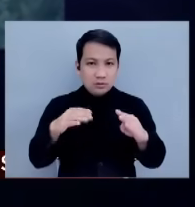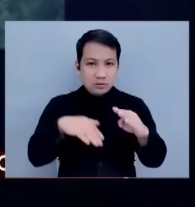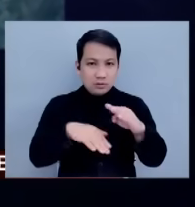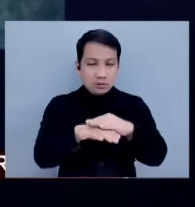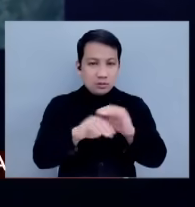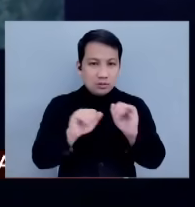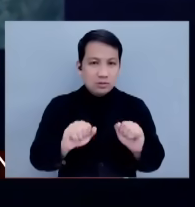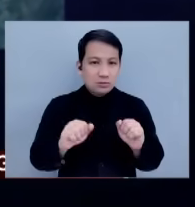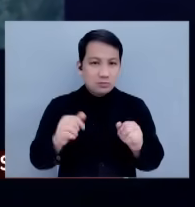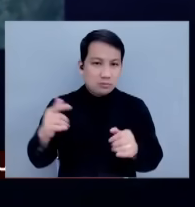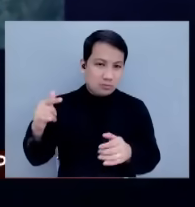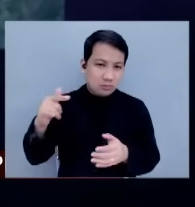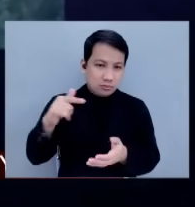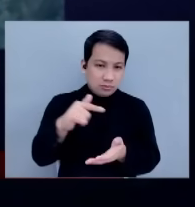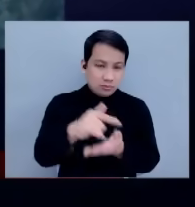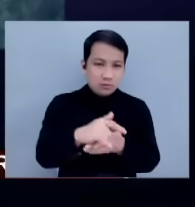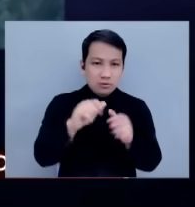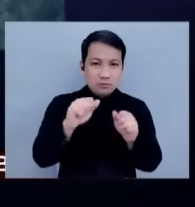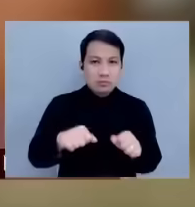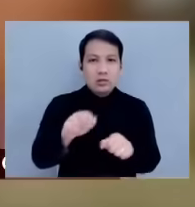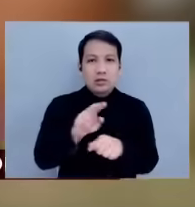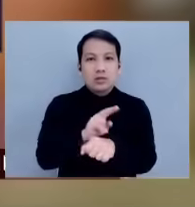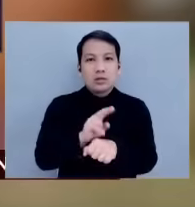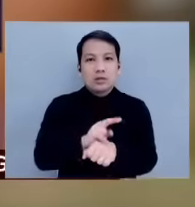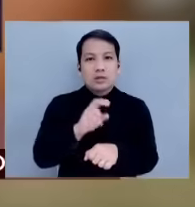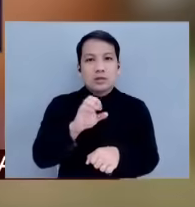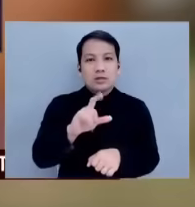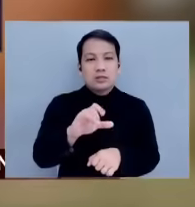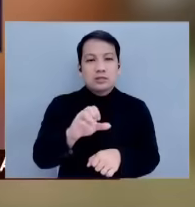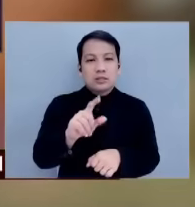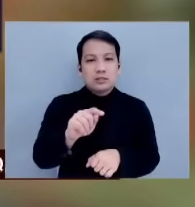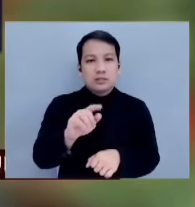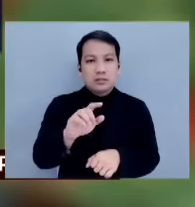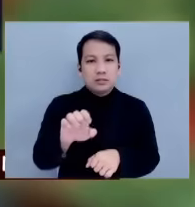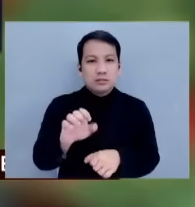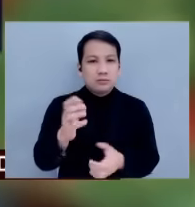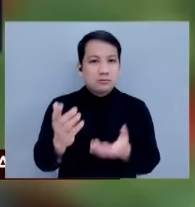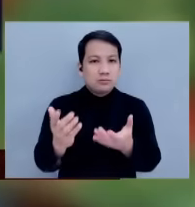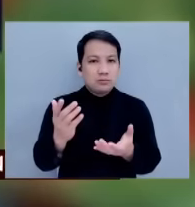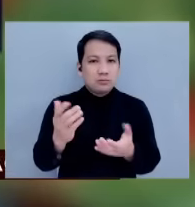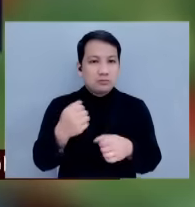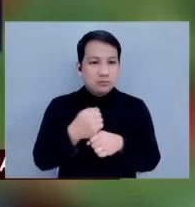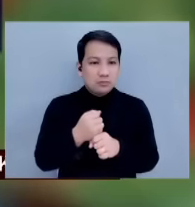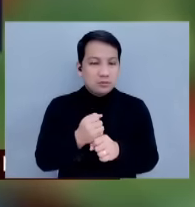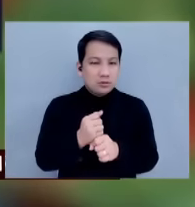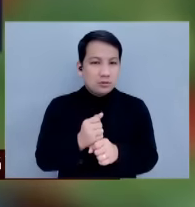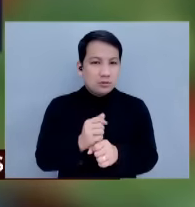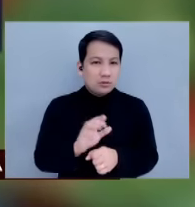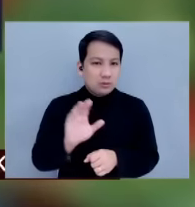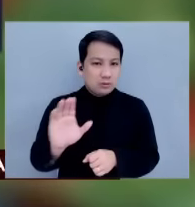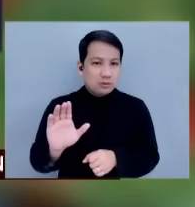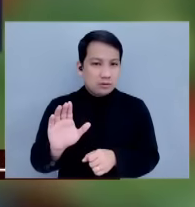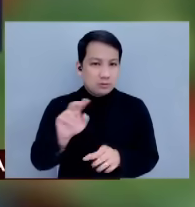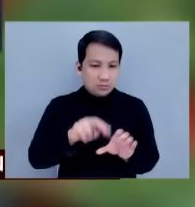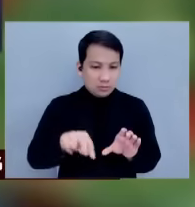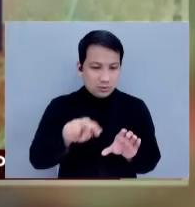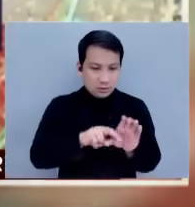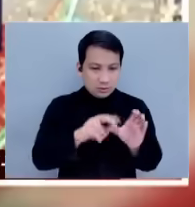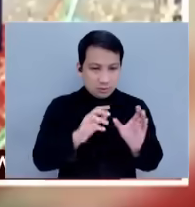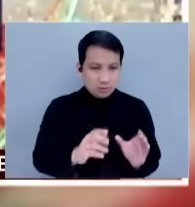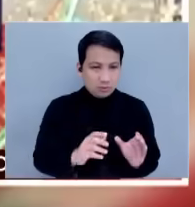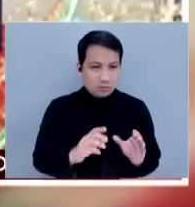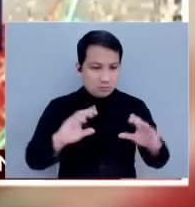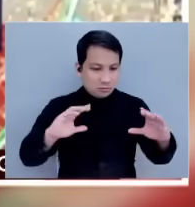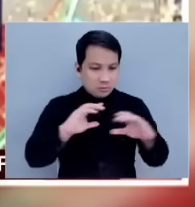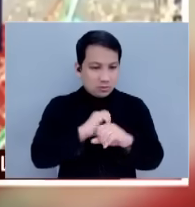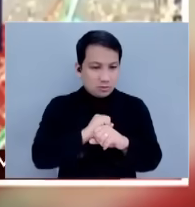site na posibleng ginamit ni Escalante. Wala namang ibang gagawa ng kundi yung pasahero. Ang number one conclusion is she